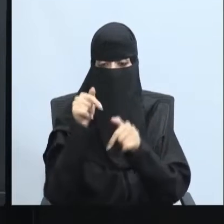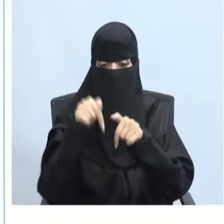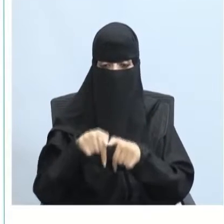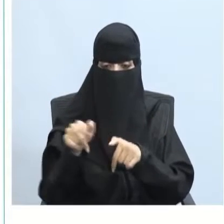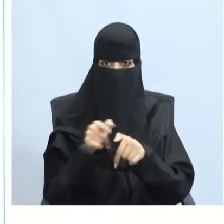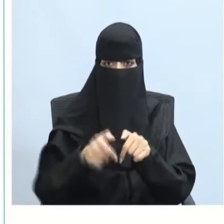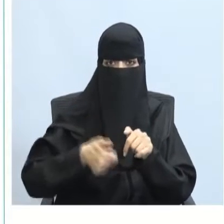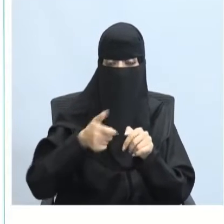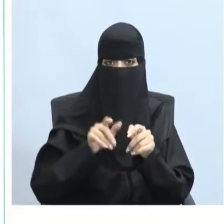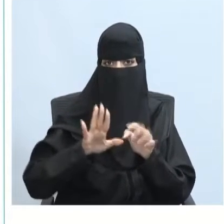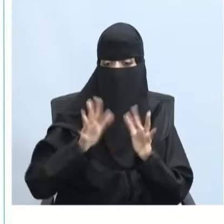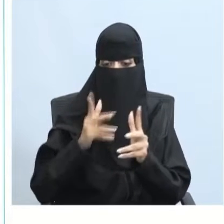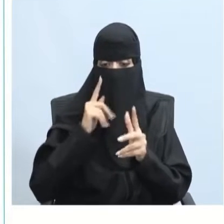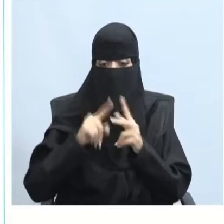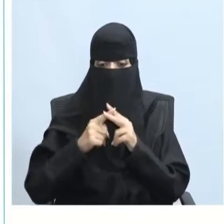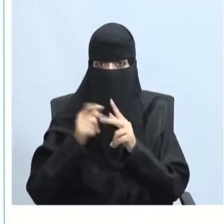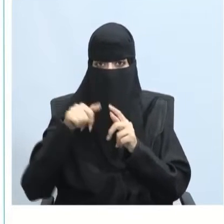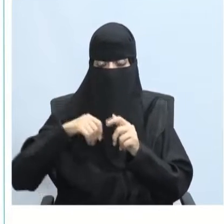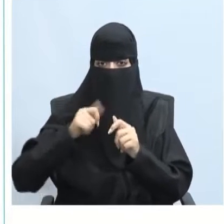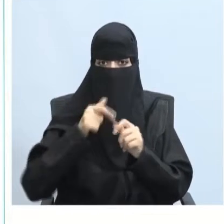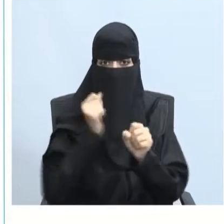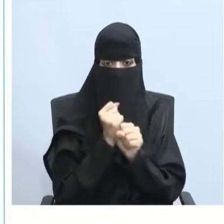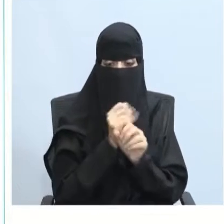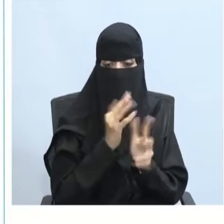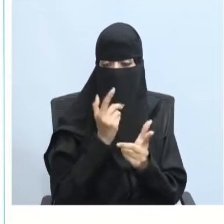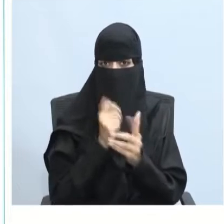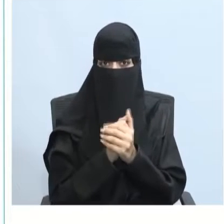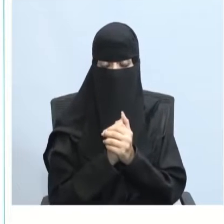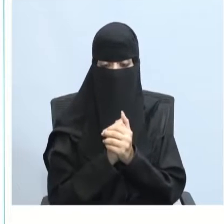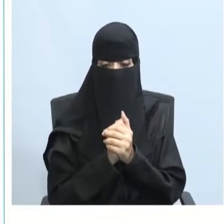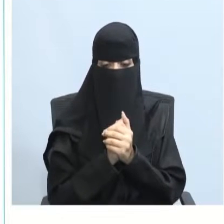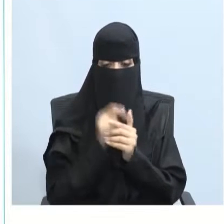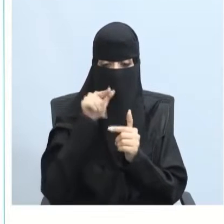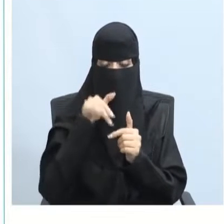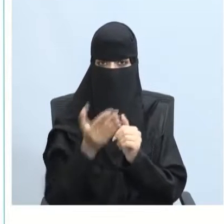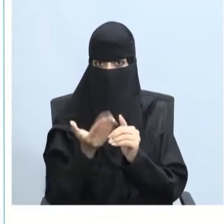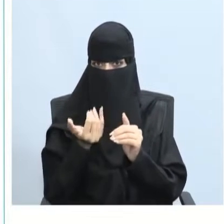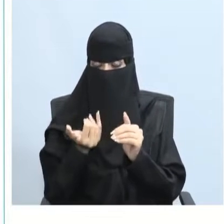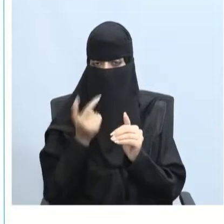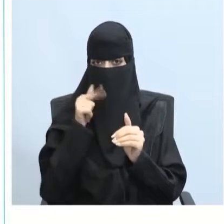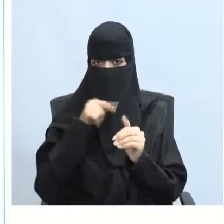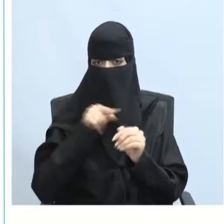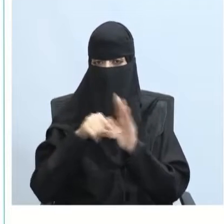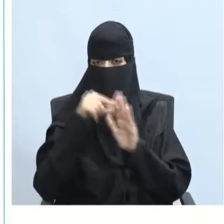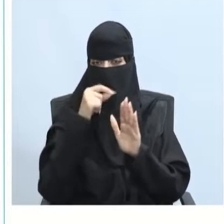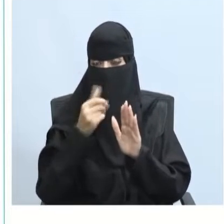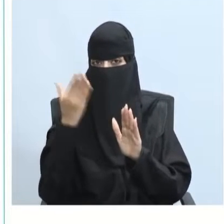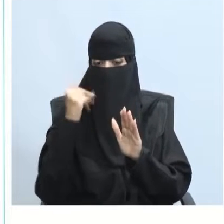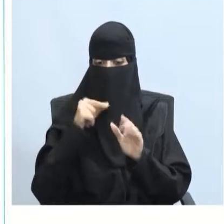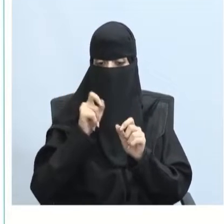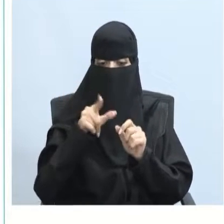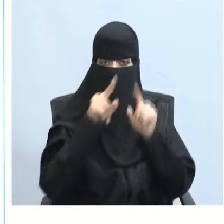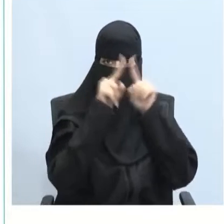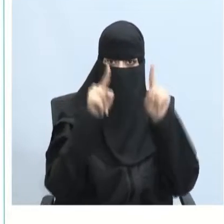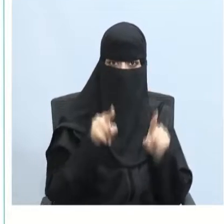اداره المهام سنتعرف عليها في هذا الدرس وبامكانك الرجوع الى الى الدرس من خلال رمز الاستجابه